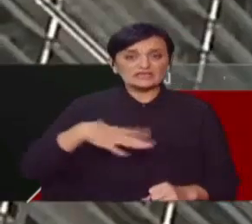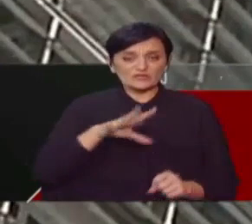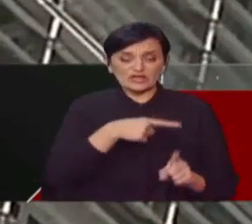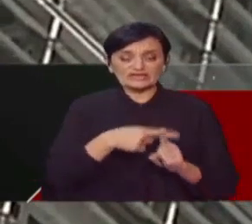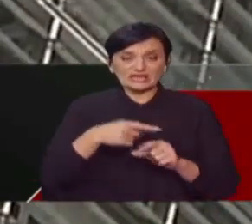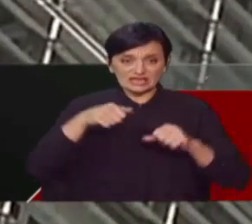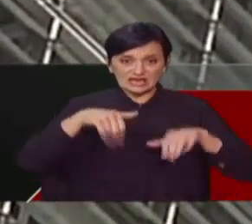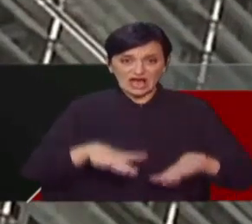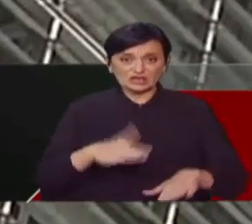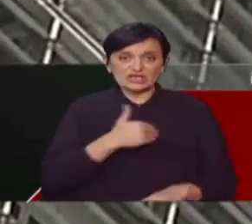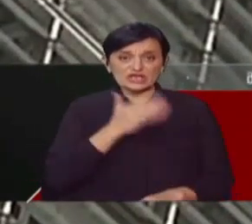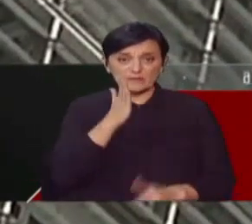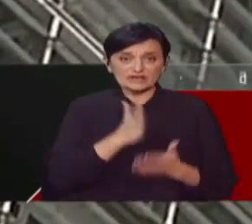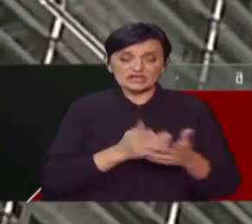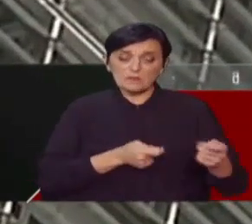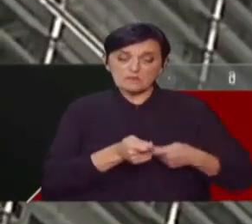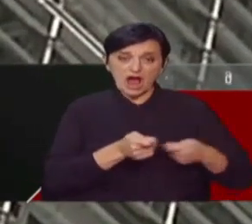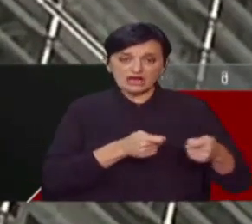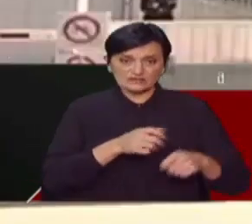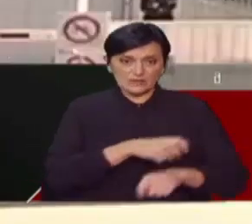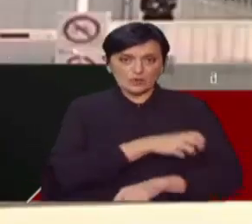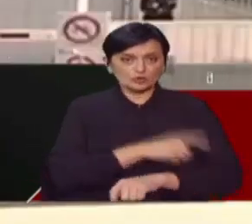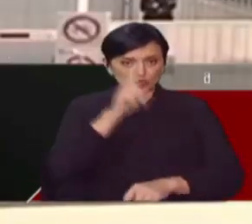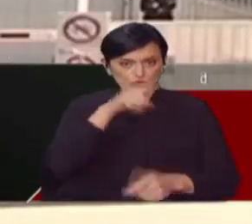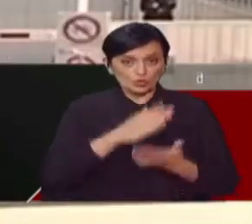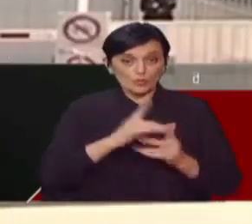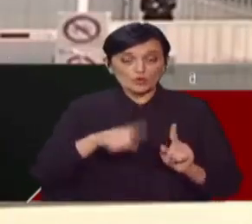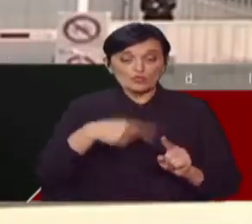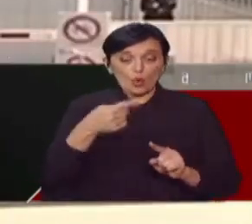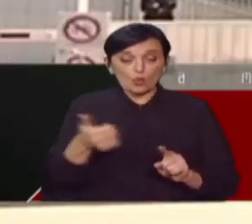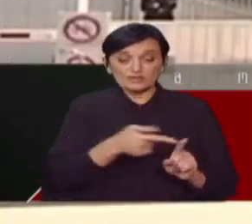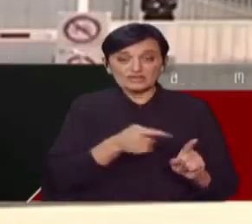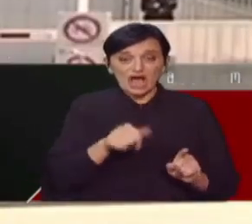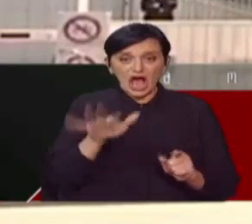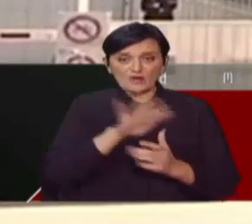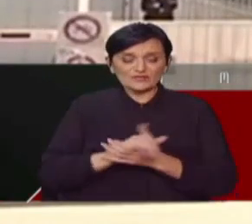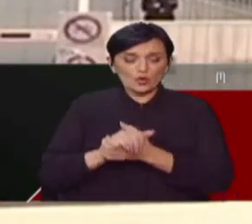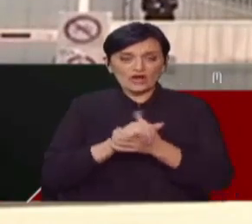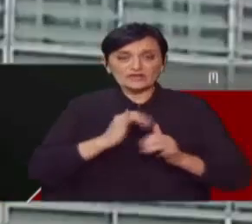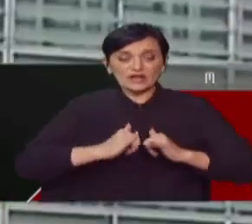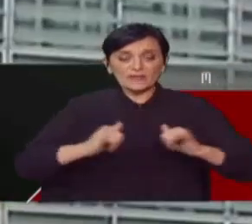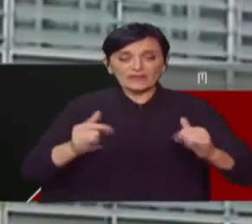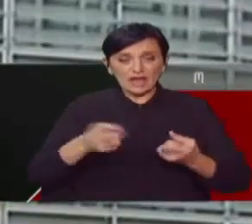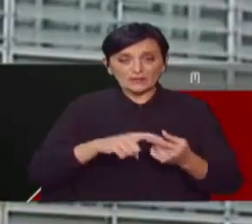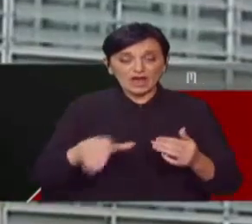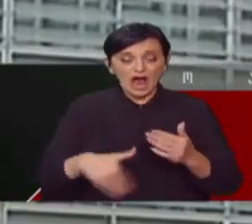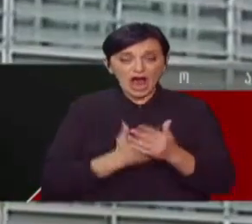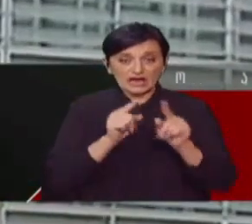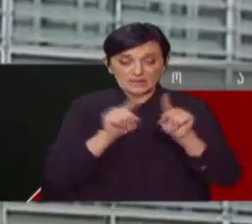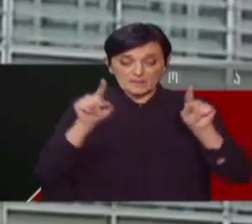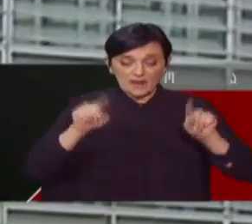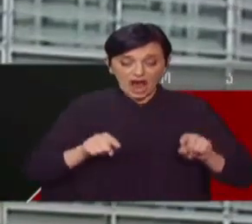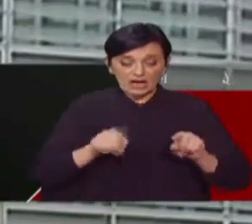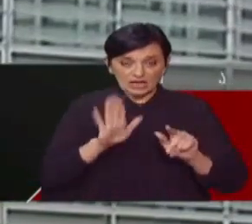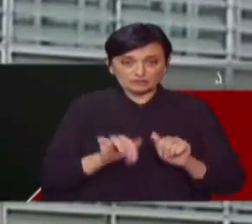დადებითი გადაწყვეტილების იმედი აქვთ მართველ პარტიაში. უკვე ცნობილია, რომ მომდევნო კვირეებში ევროკავშირის გაფართოებასთან დაკავშირებით ახალი პაკეტი